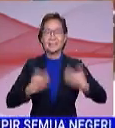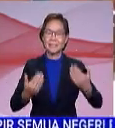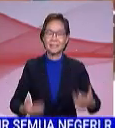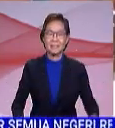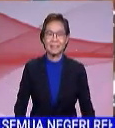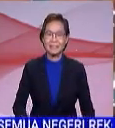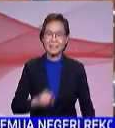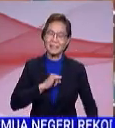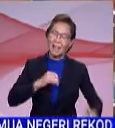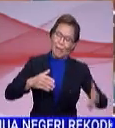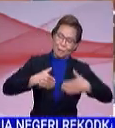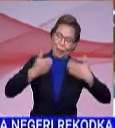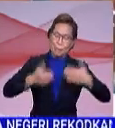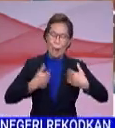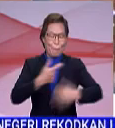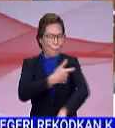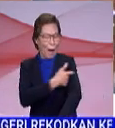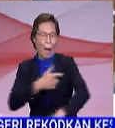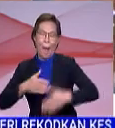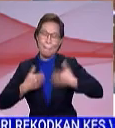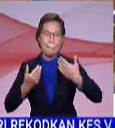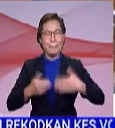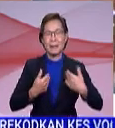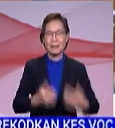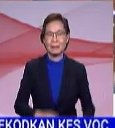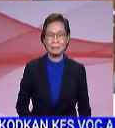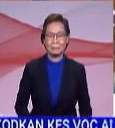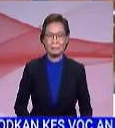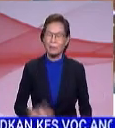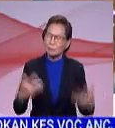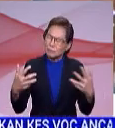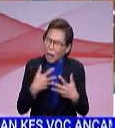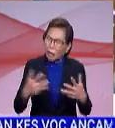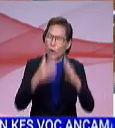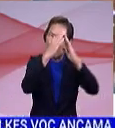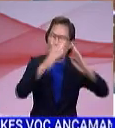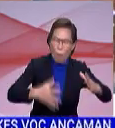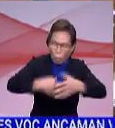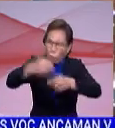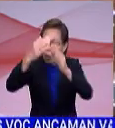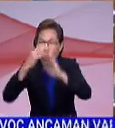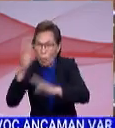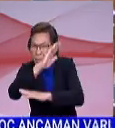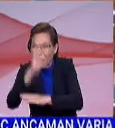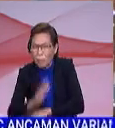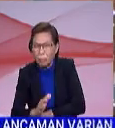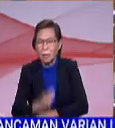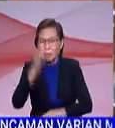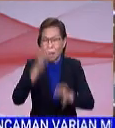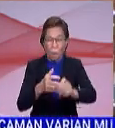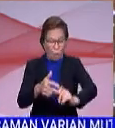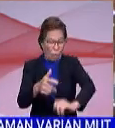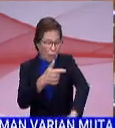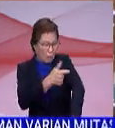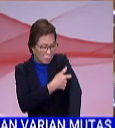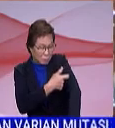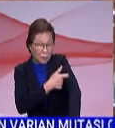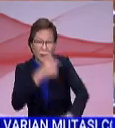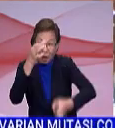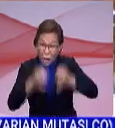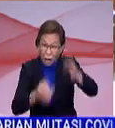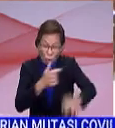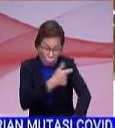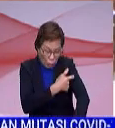Saya suka dapat vaksin, saya takutlah saya tak keluar rumah dah lama dah. Jadi kalau ada vaksin tu, dah